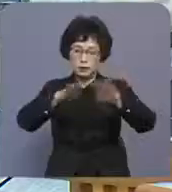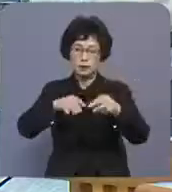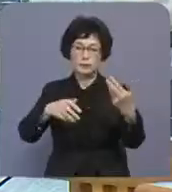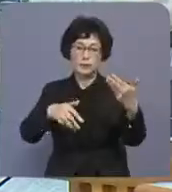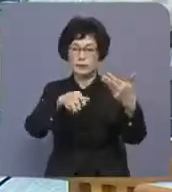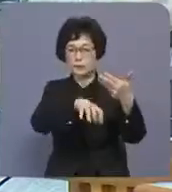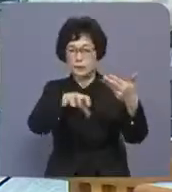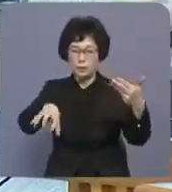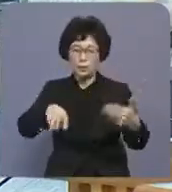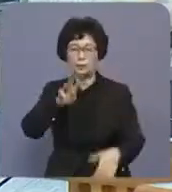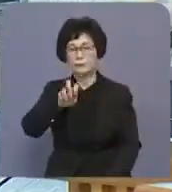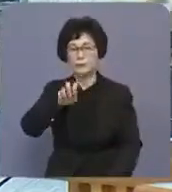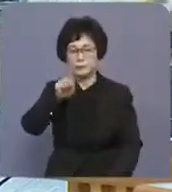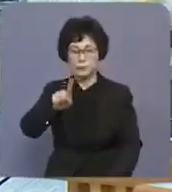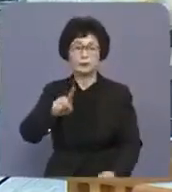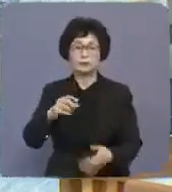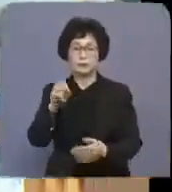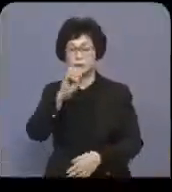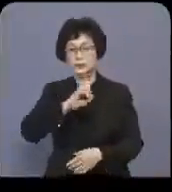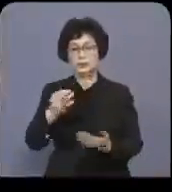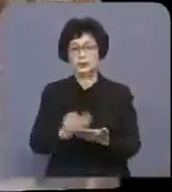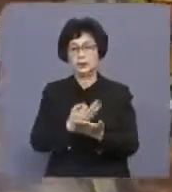매출은 31% 늘었습니다.